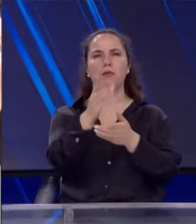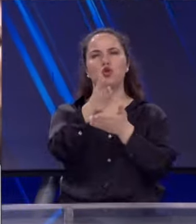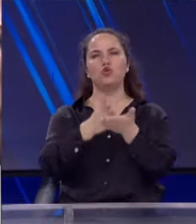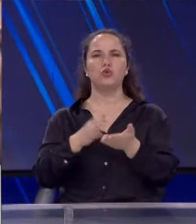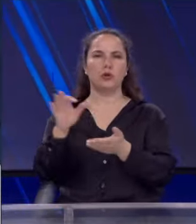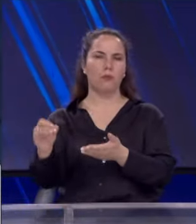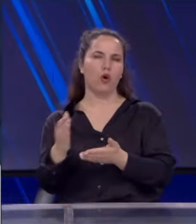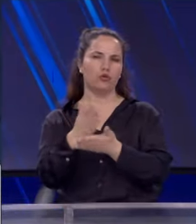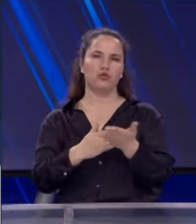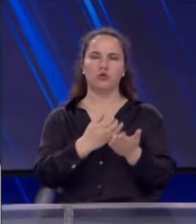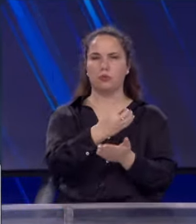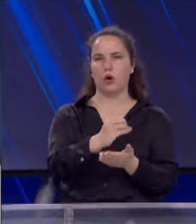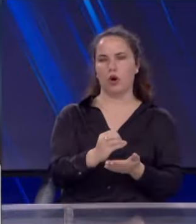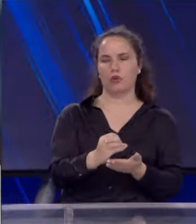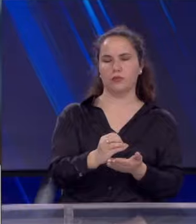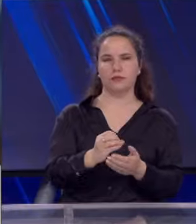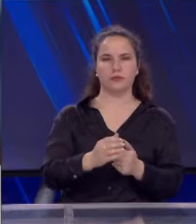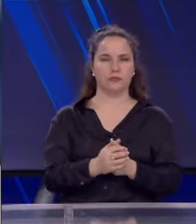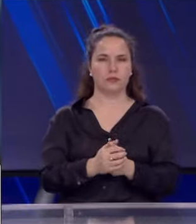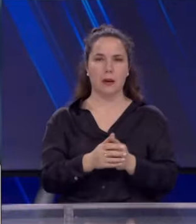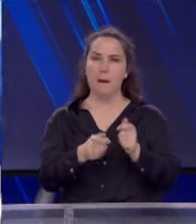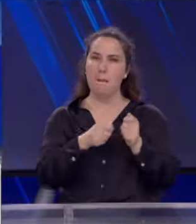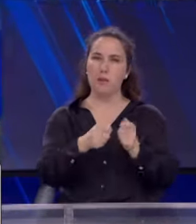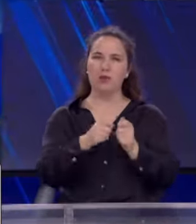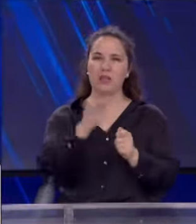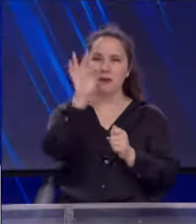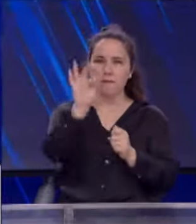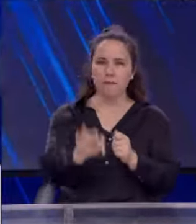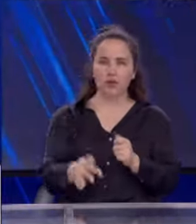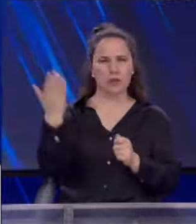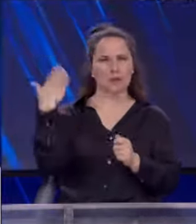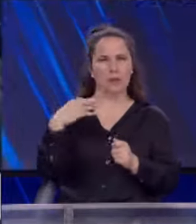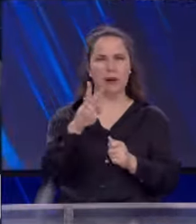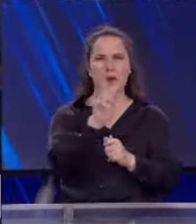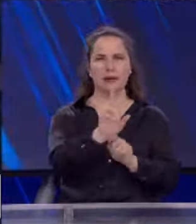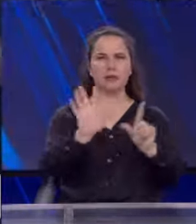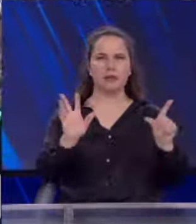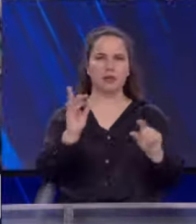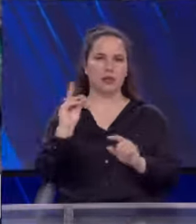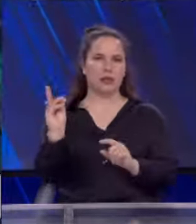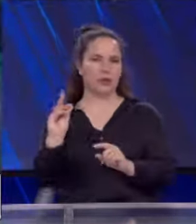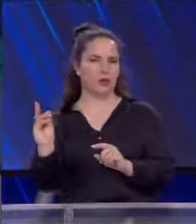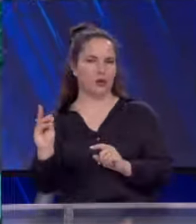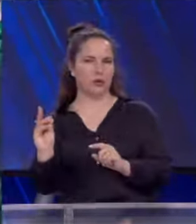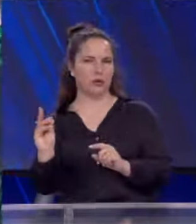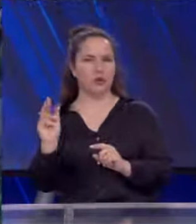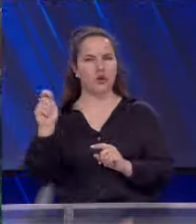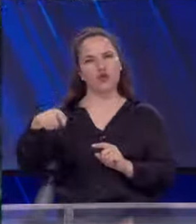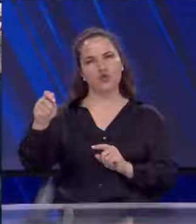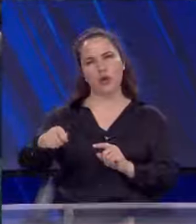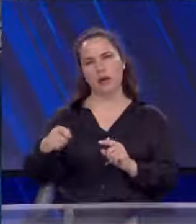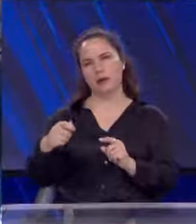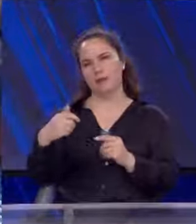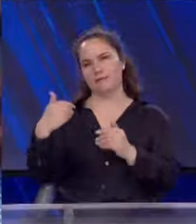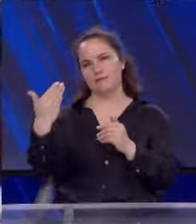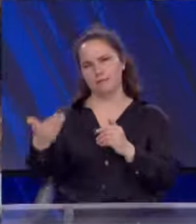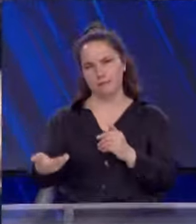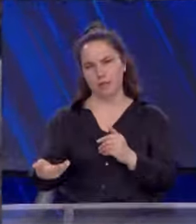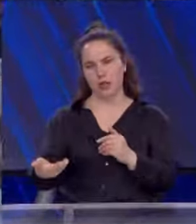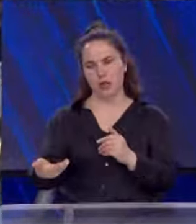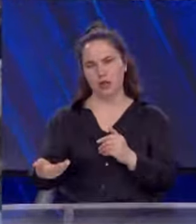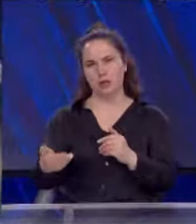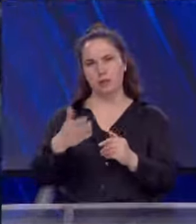edhe aleatët e PD-s. Protesta e fundit që opozita zhvilloi ishte në 27 dhjetor para gjykatës së lartë, në prag të vendimit për logon